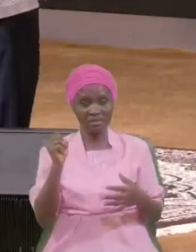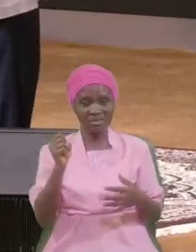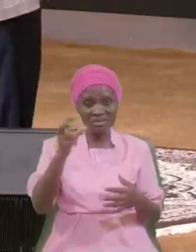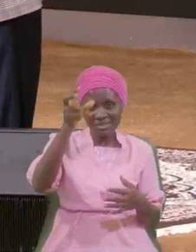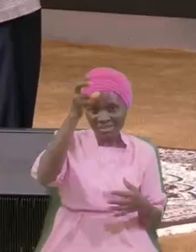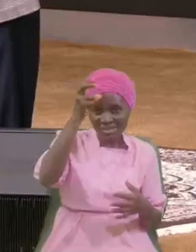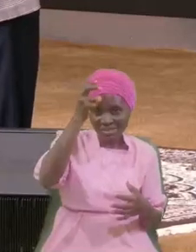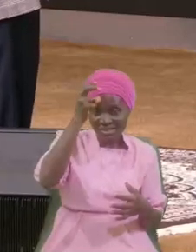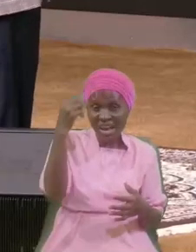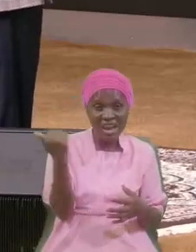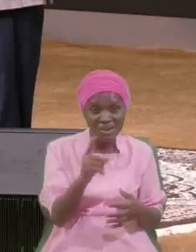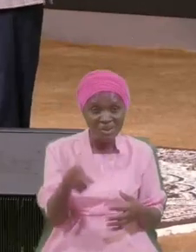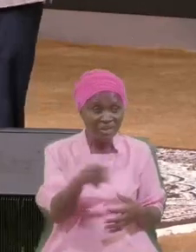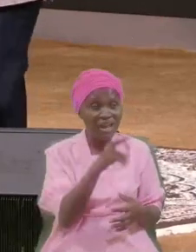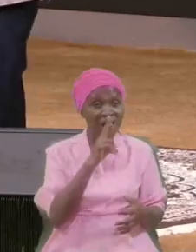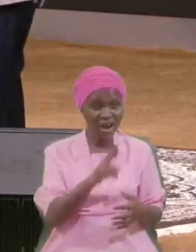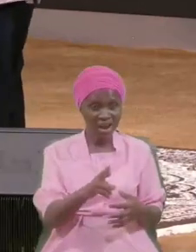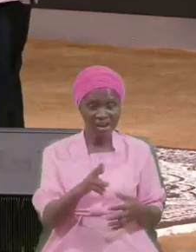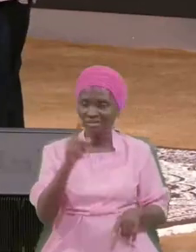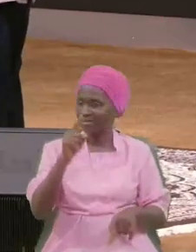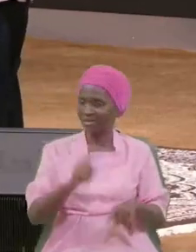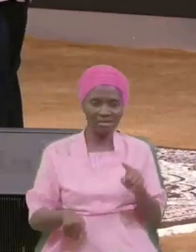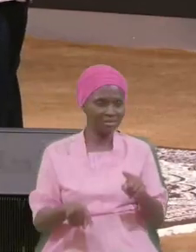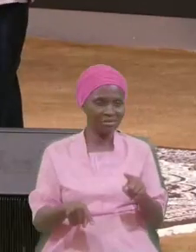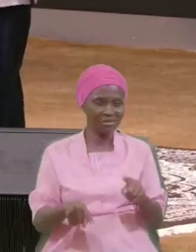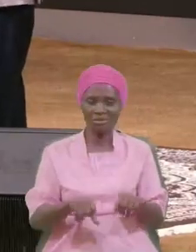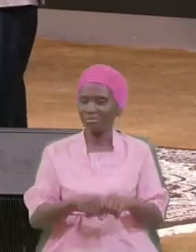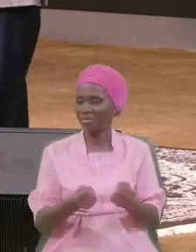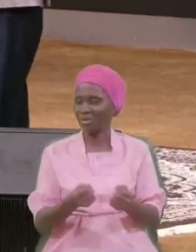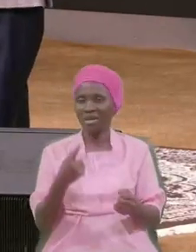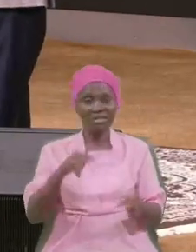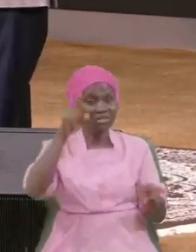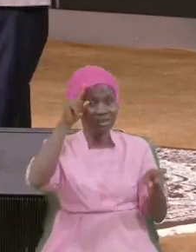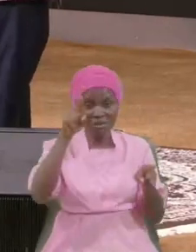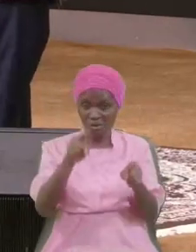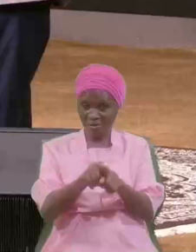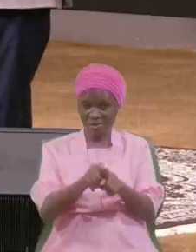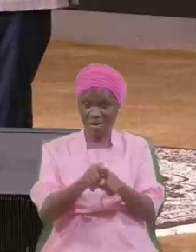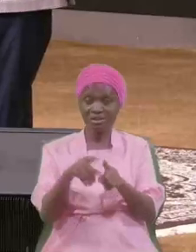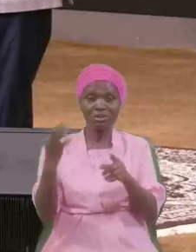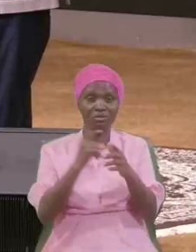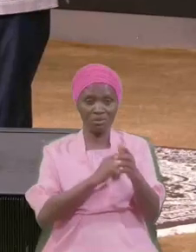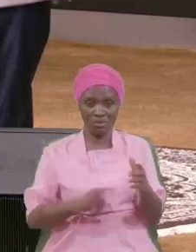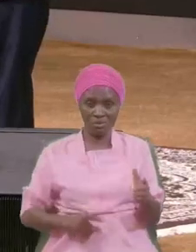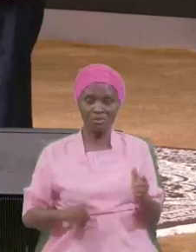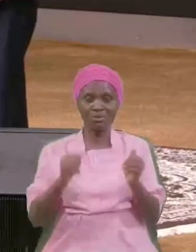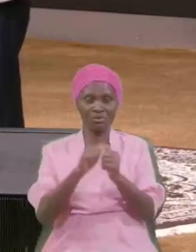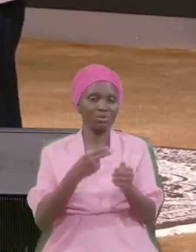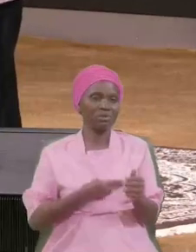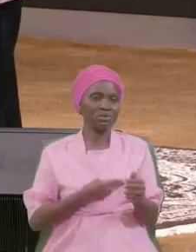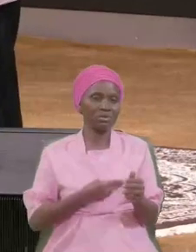démons, quel que soit leur nom, ils ne peuvent pas violer l'alliance que le Seigneur a faite avec